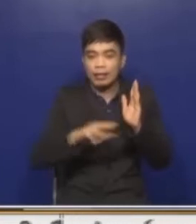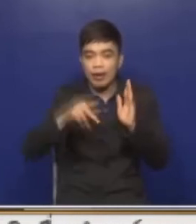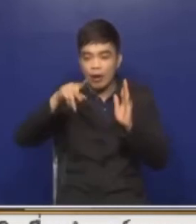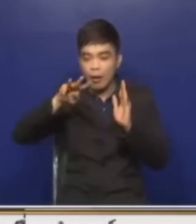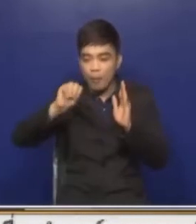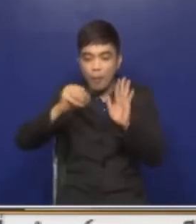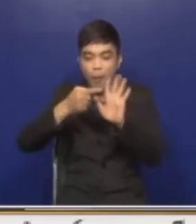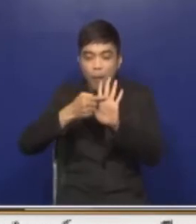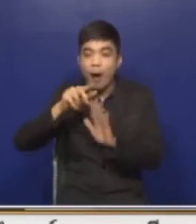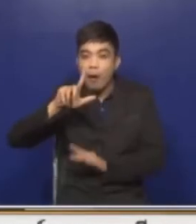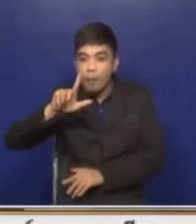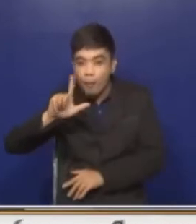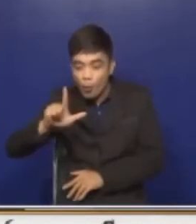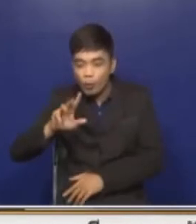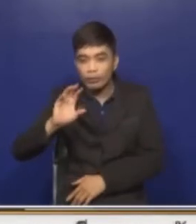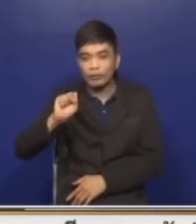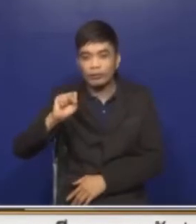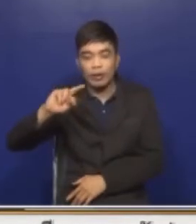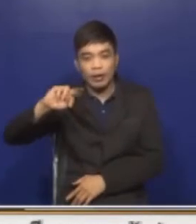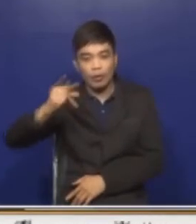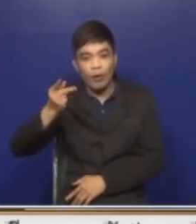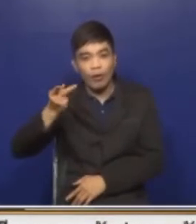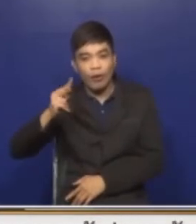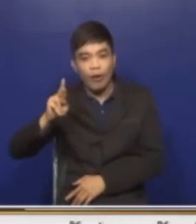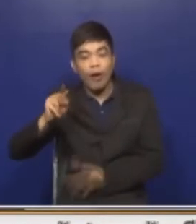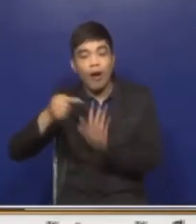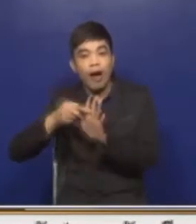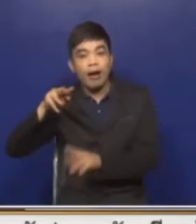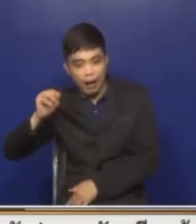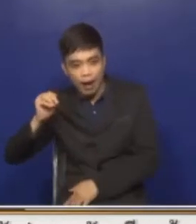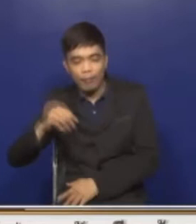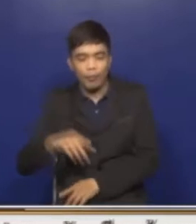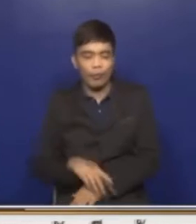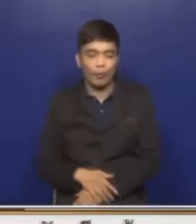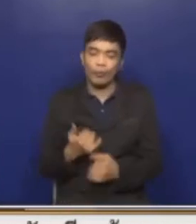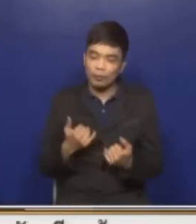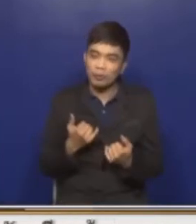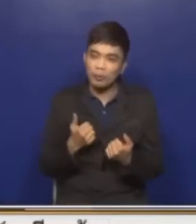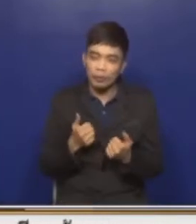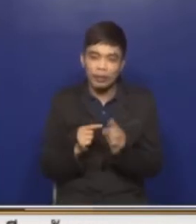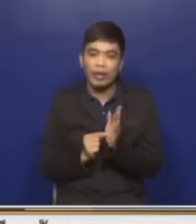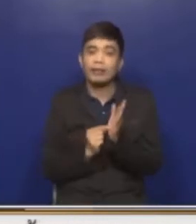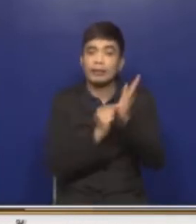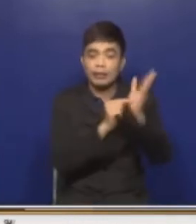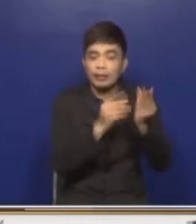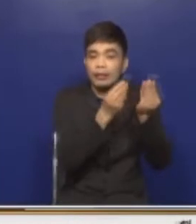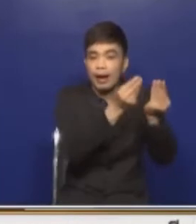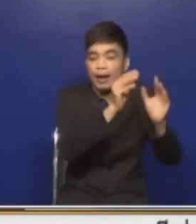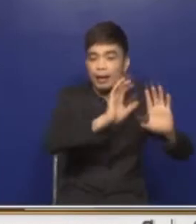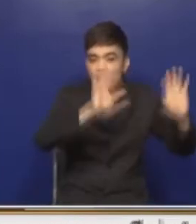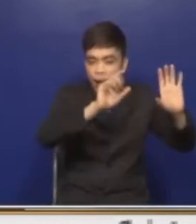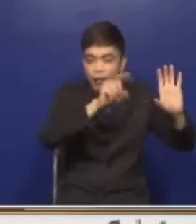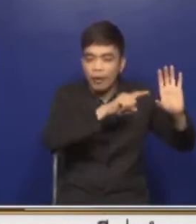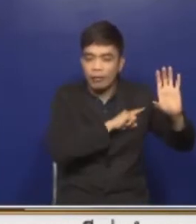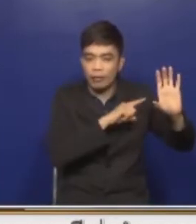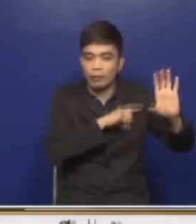จึงตั้งความหวังว่าคราวนี้รัฐบาลอาจต้องรับไปทำหมู่บ้านไม่หมดก็ก็